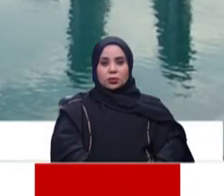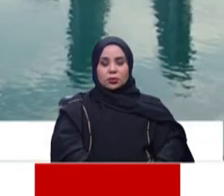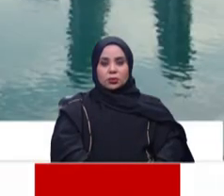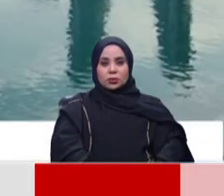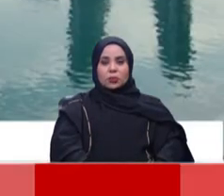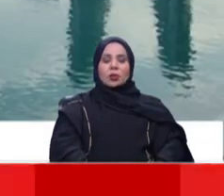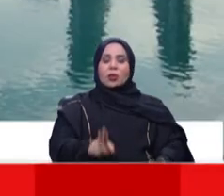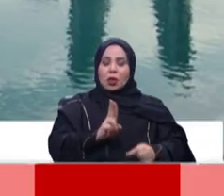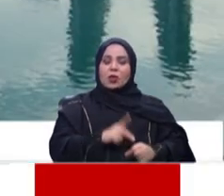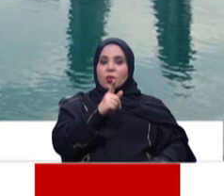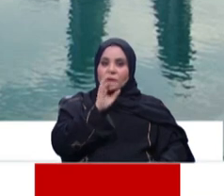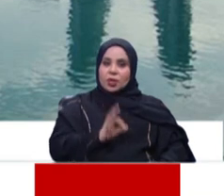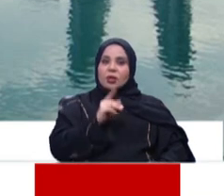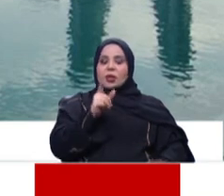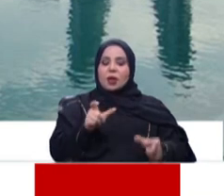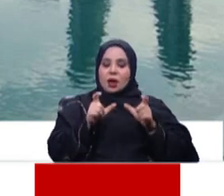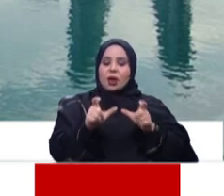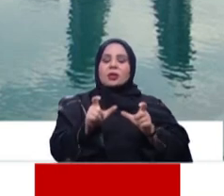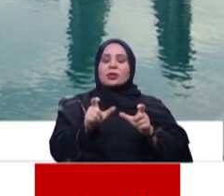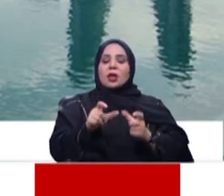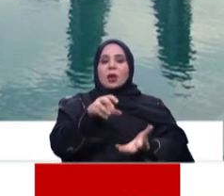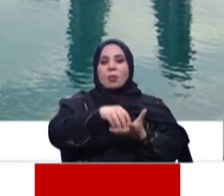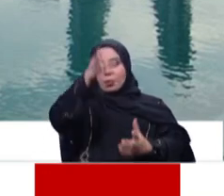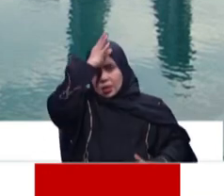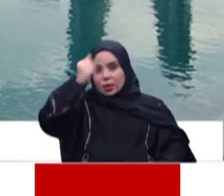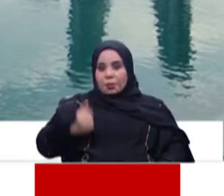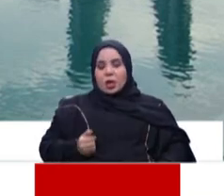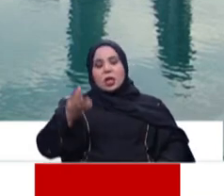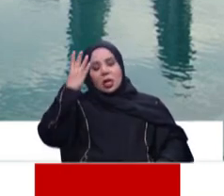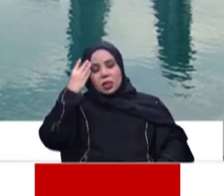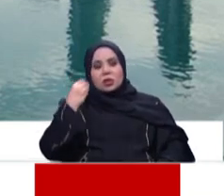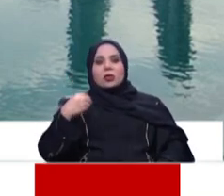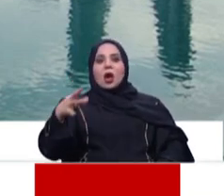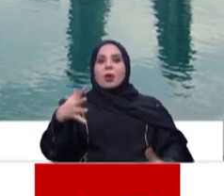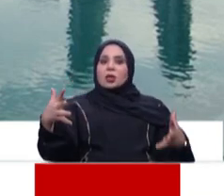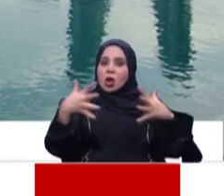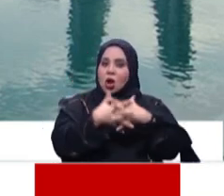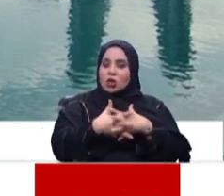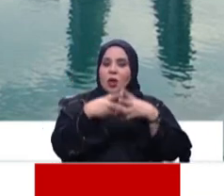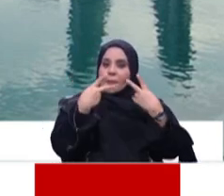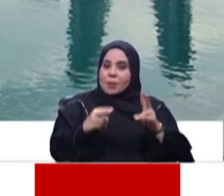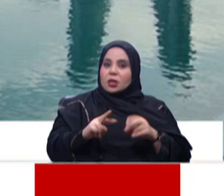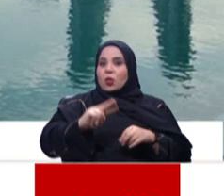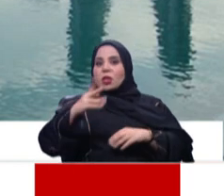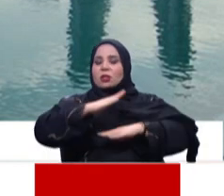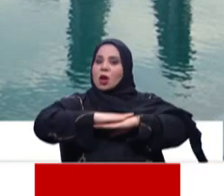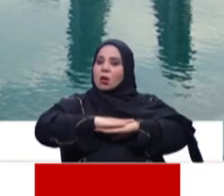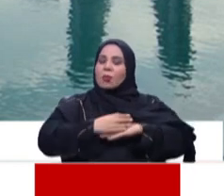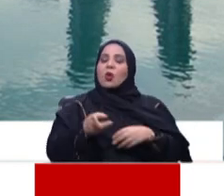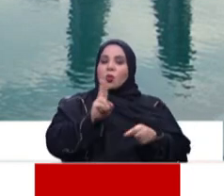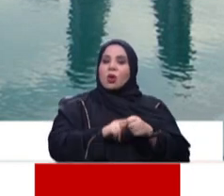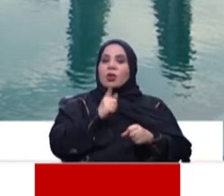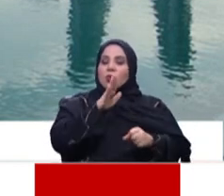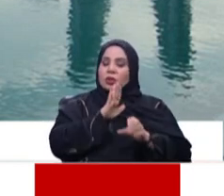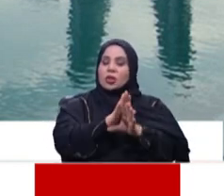نؤكد على حرص مملكة البحرين على تعزيز قيم التسامح، التعايش، قبول الآخر والتعددية ودعم